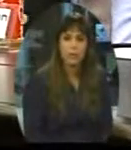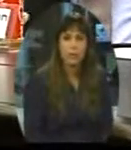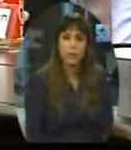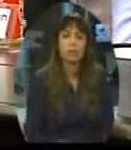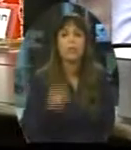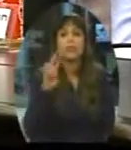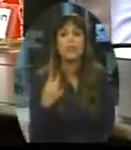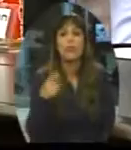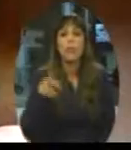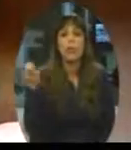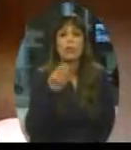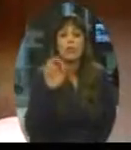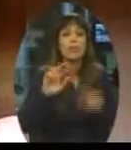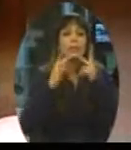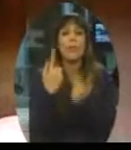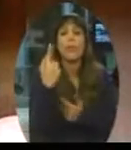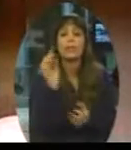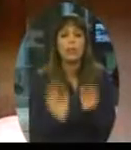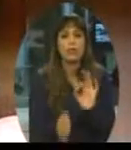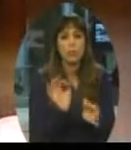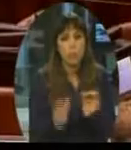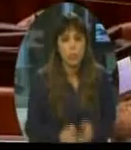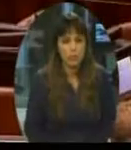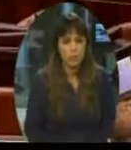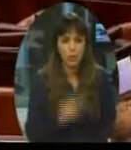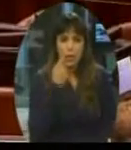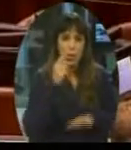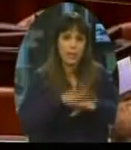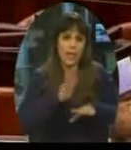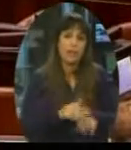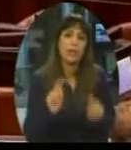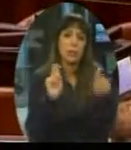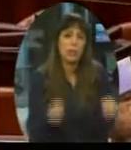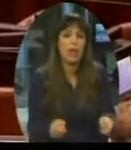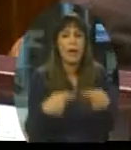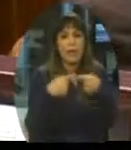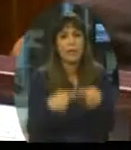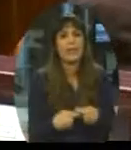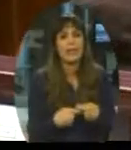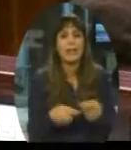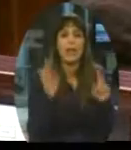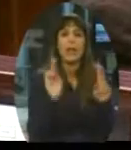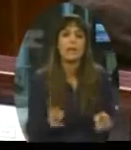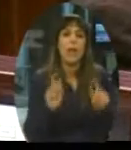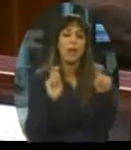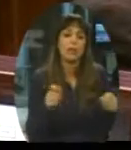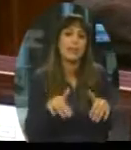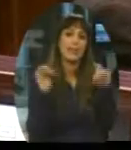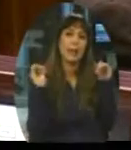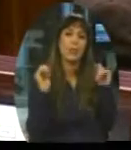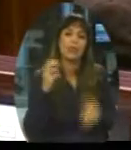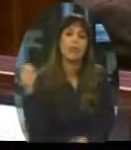של הציבור ישפוט. הקוד האתי יונח על שולחנם של חברי הכנסת כדי לאפשר הגשת ההסתייגויות במשך